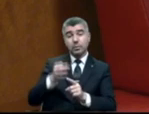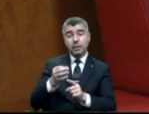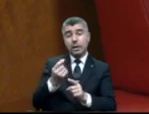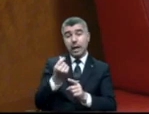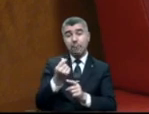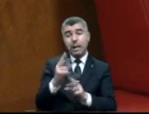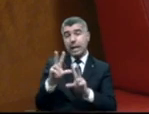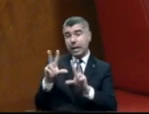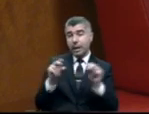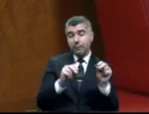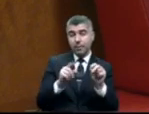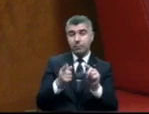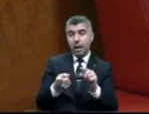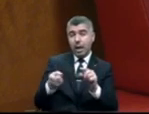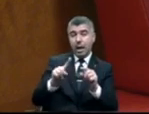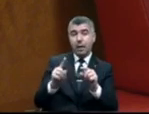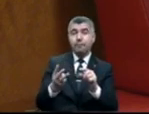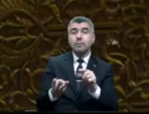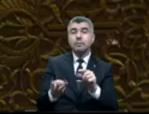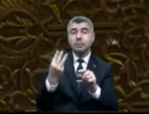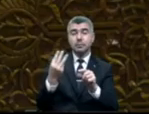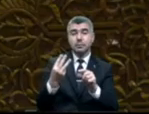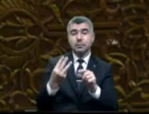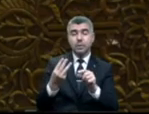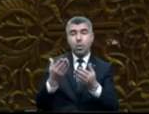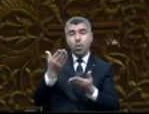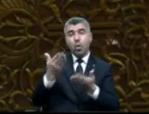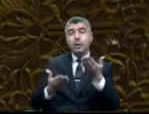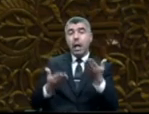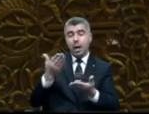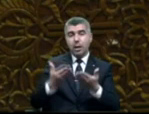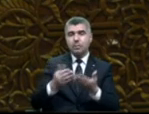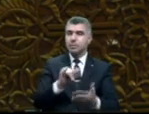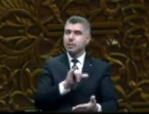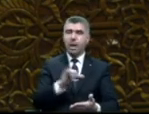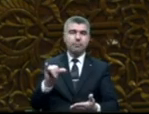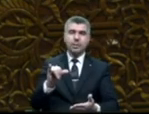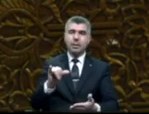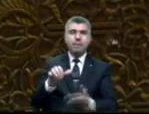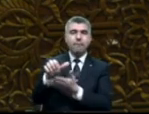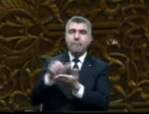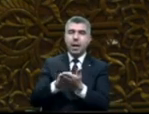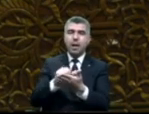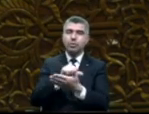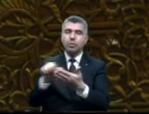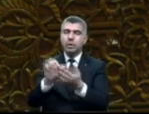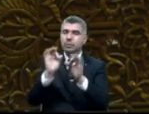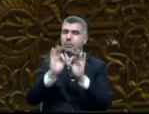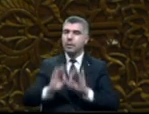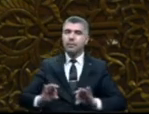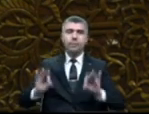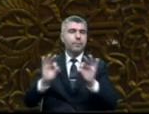الأثمنة كالسنة الفارطة حوالي 1300 درهم للقنطار، فمن المستحيل أن يتمكن أي فلاح من استعمالها، الشيء الذي سيؤثر على